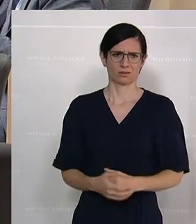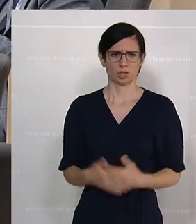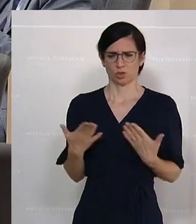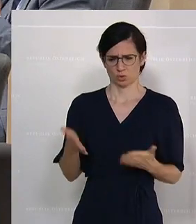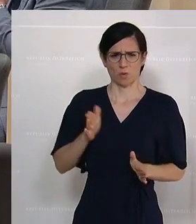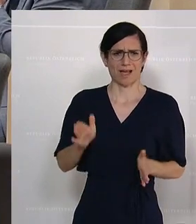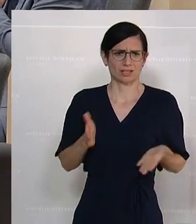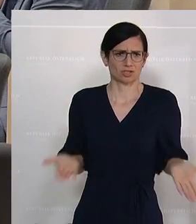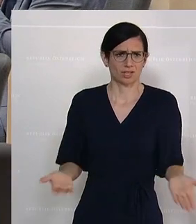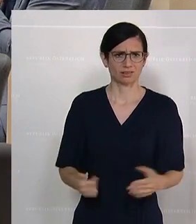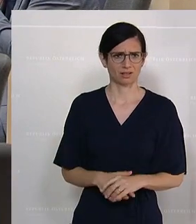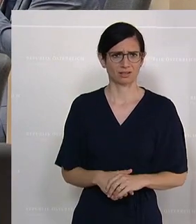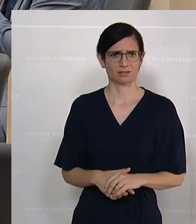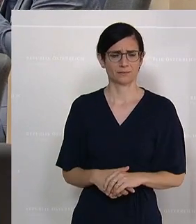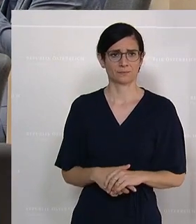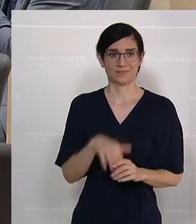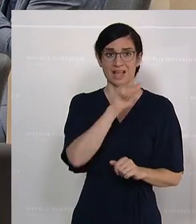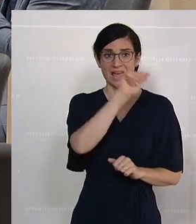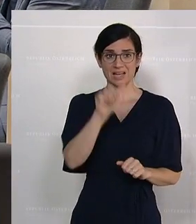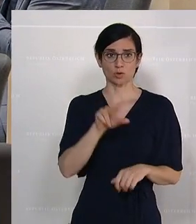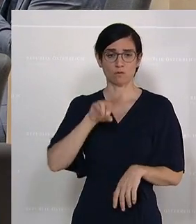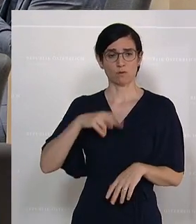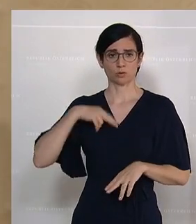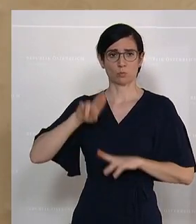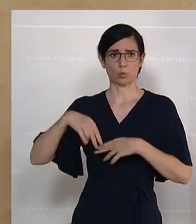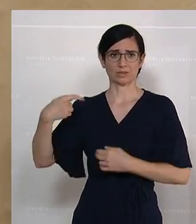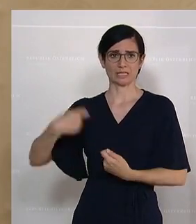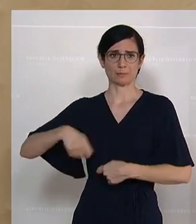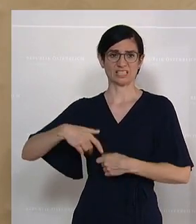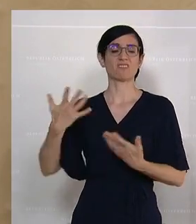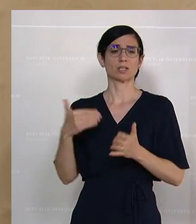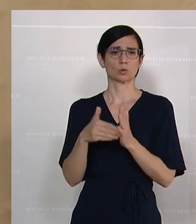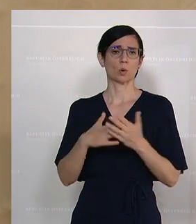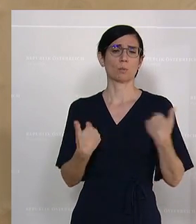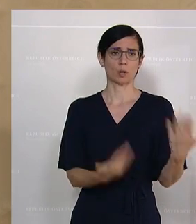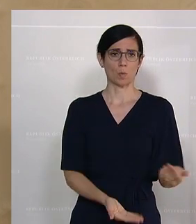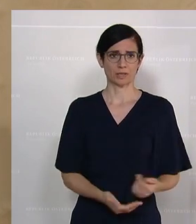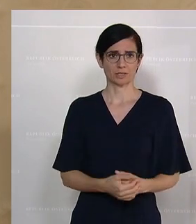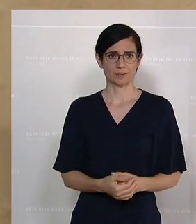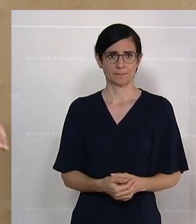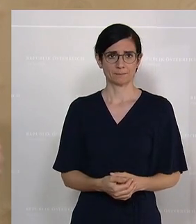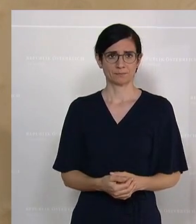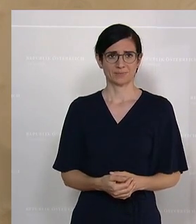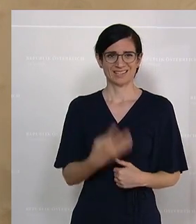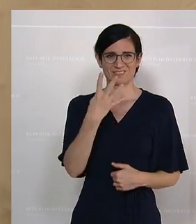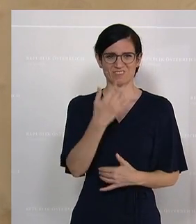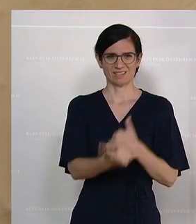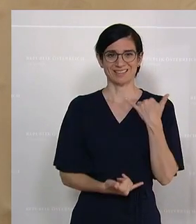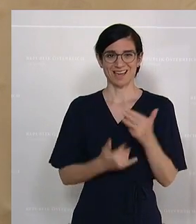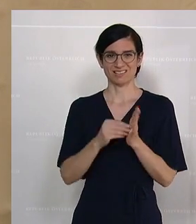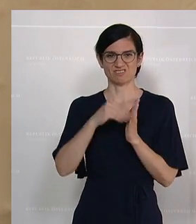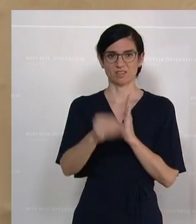und wissen was diese agentur vom herrn bundespräsidenten von den grünen noch bekommen hat einen vierjahresvertrag